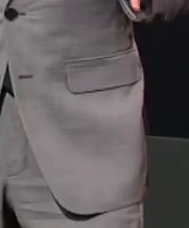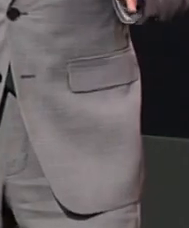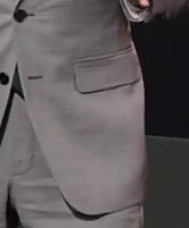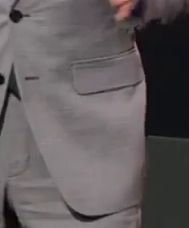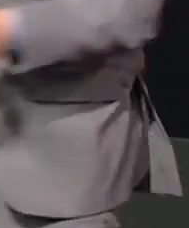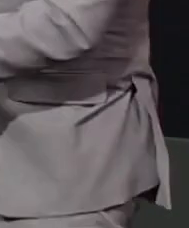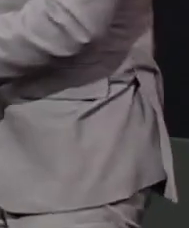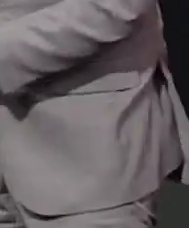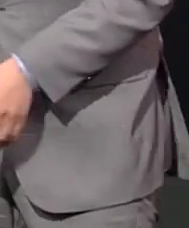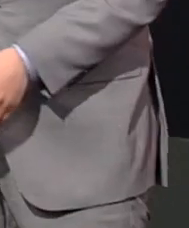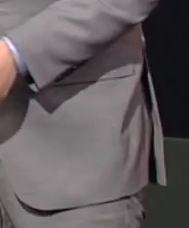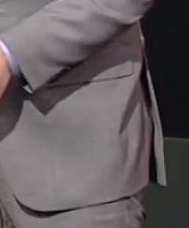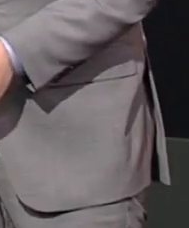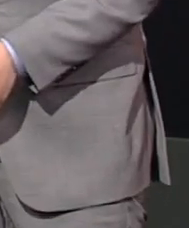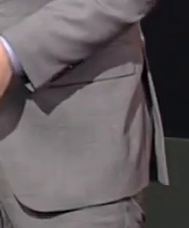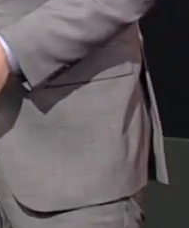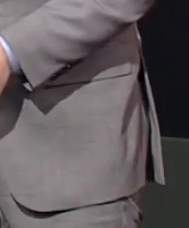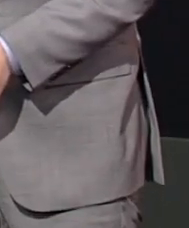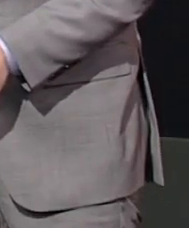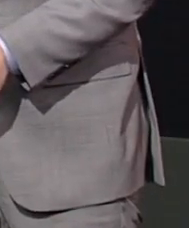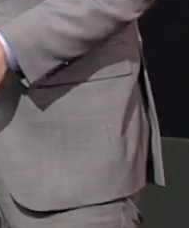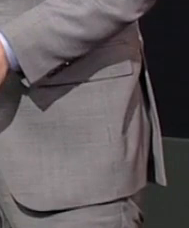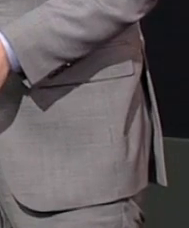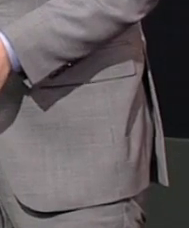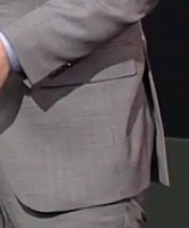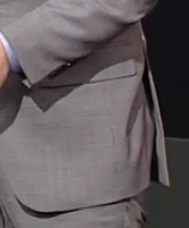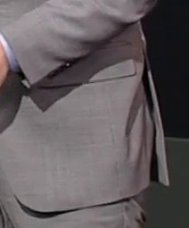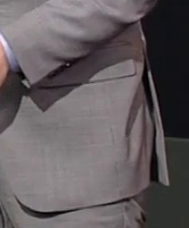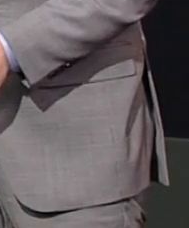아직 안 끝났습니다 이거 눌러주세요